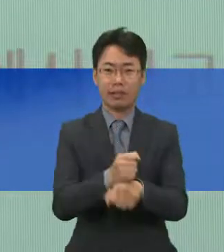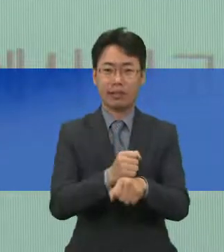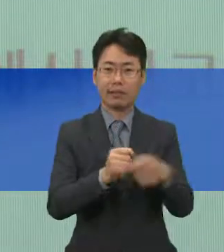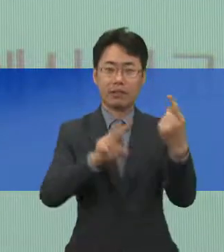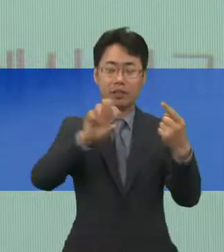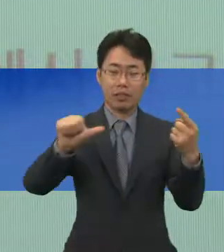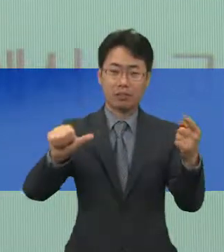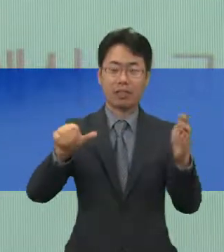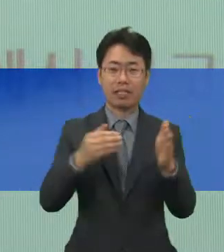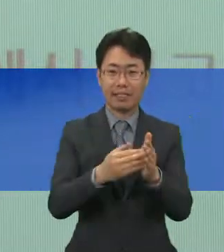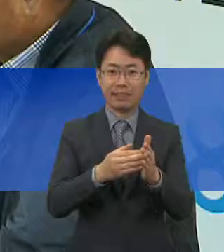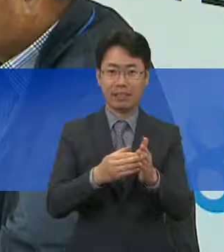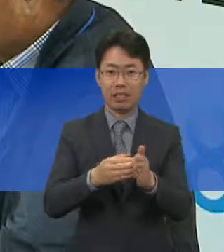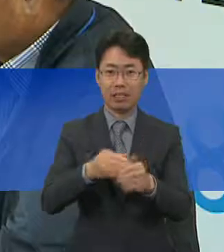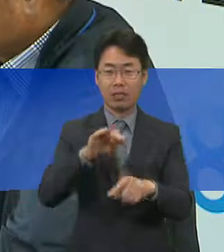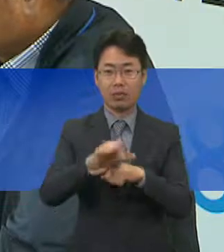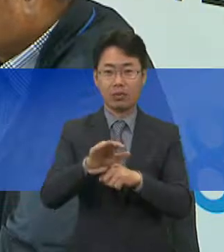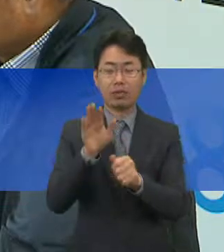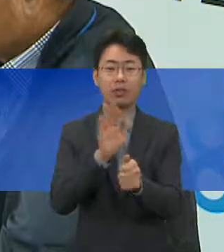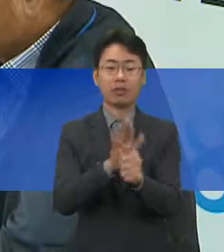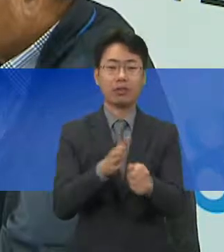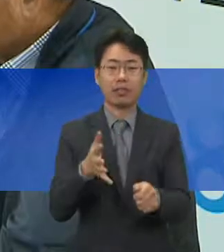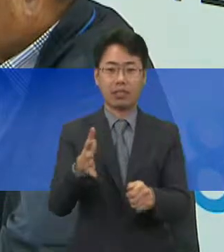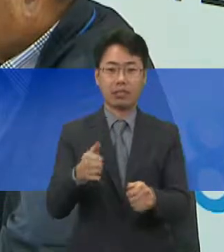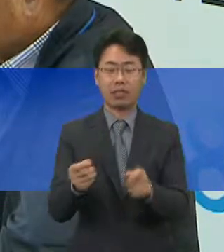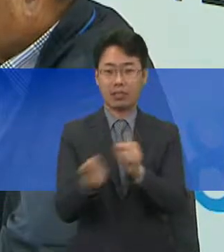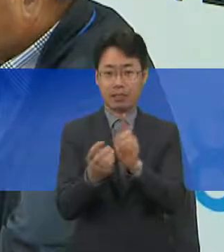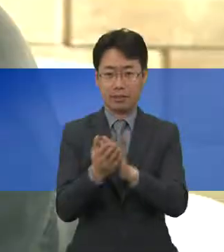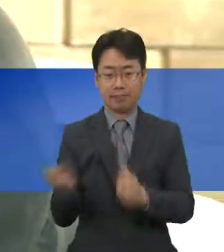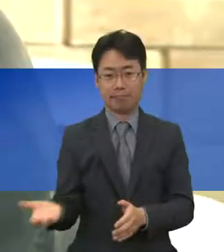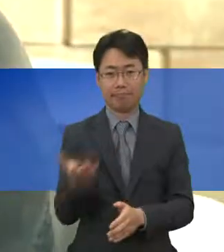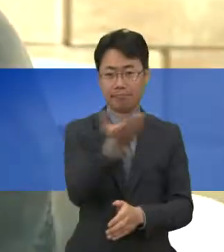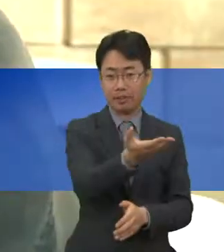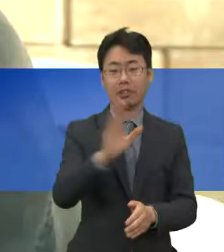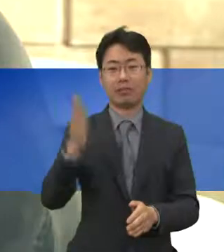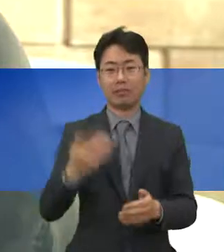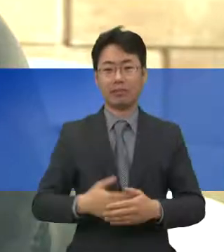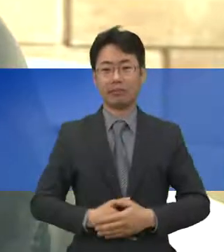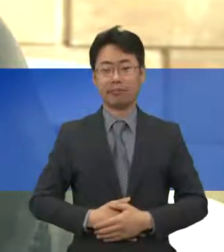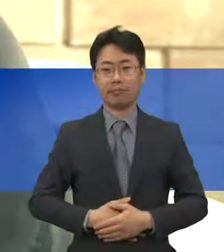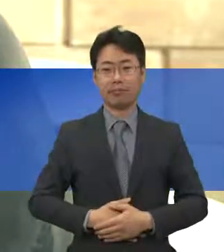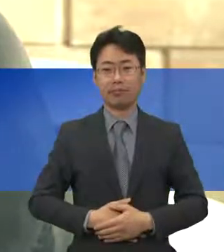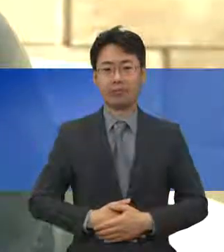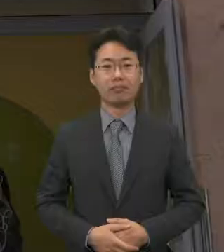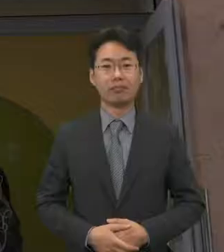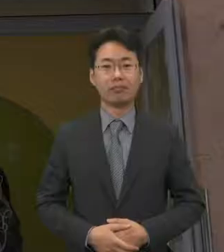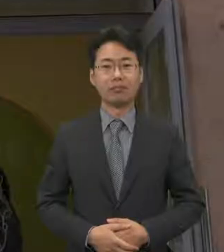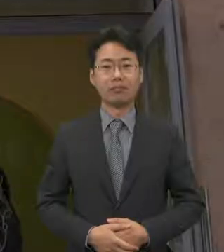수 있으며 오는 25일까지 농촌지원과로 직접 제출하면 됩니다.